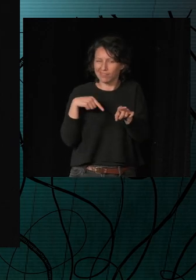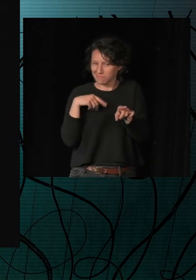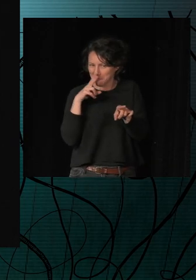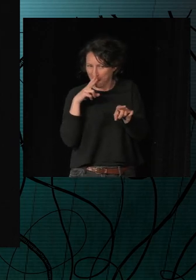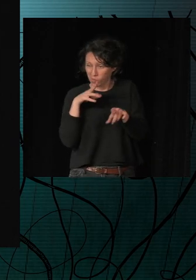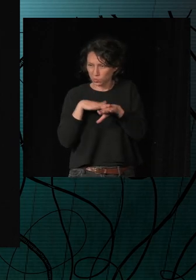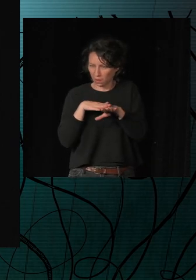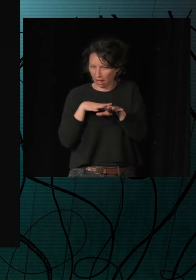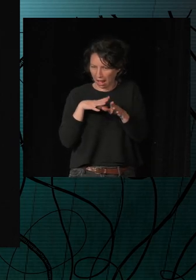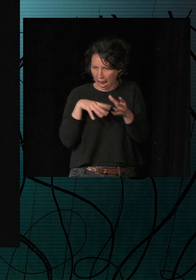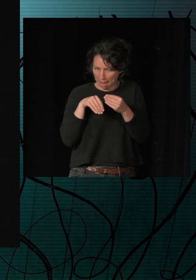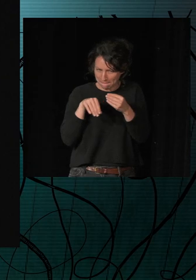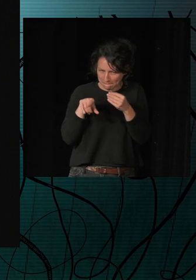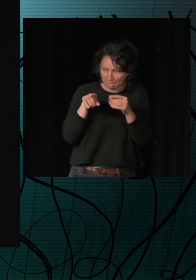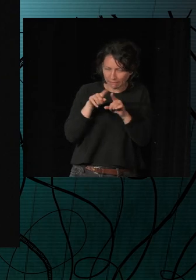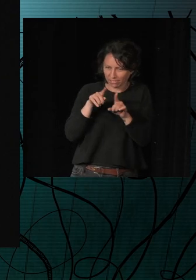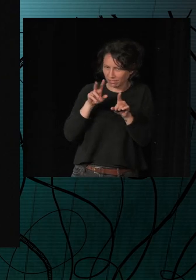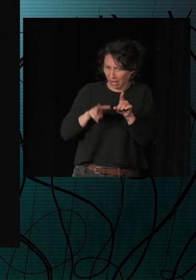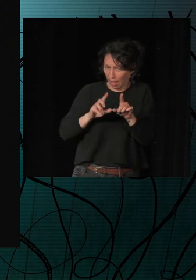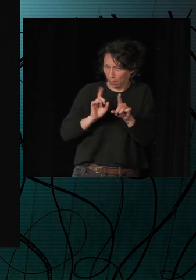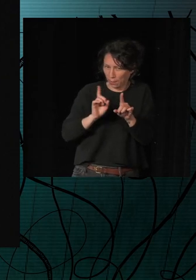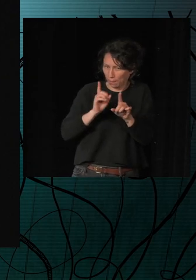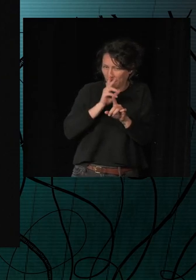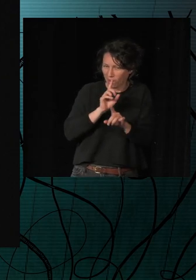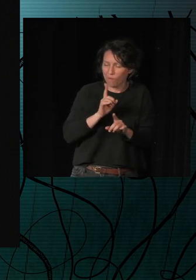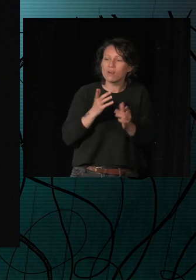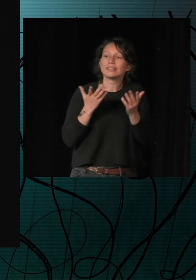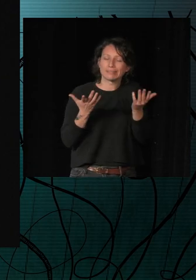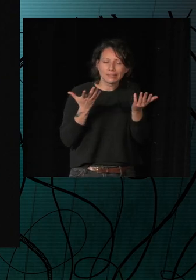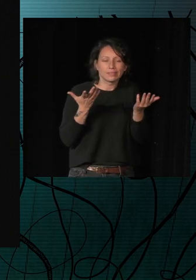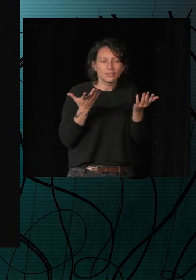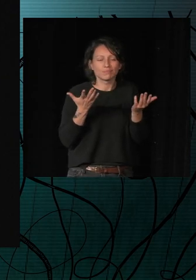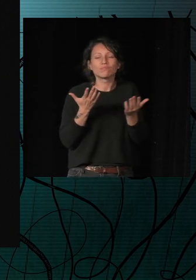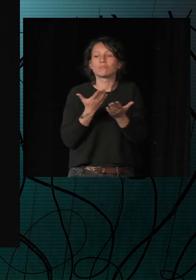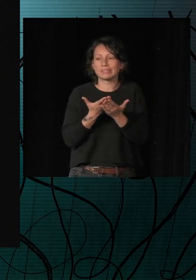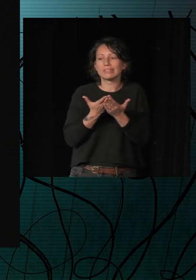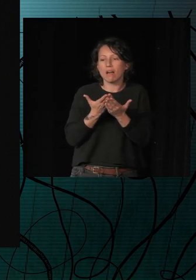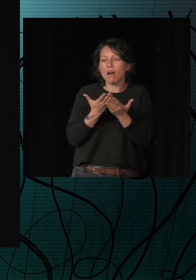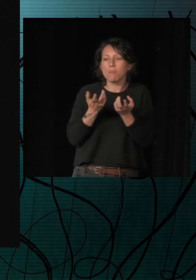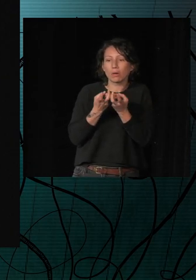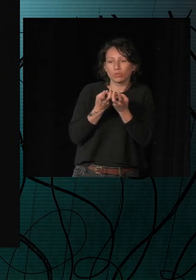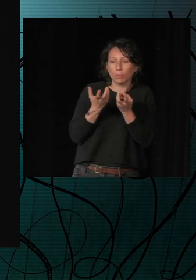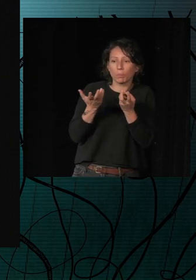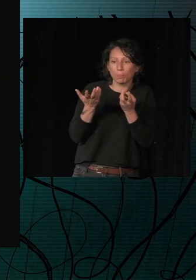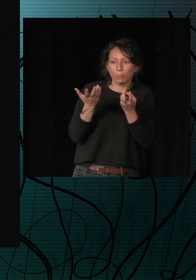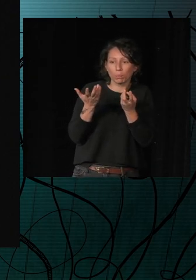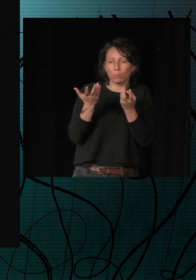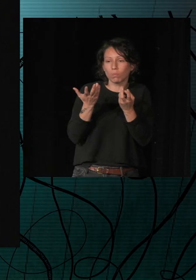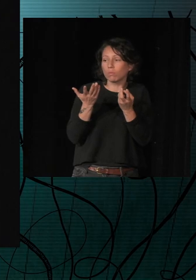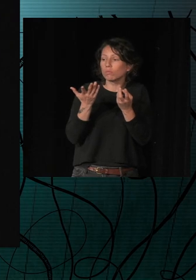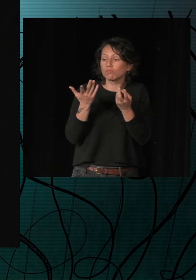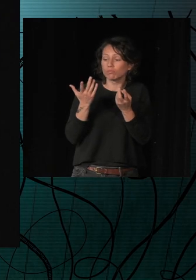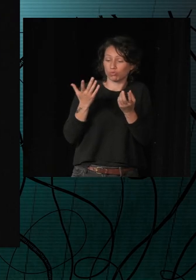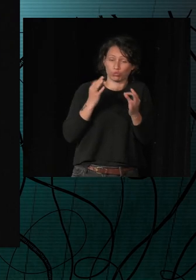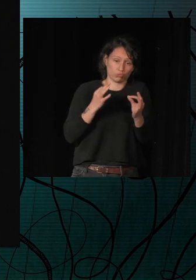euh donc ouais et et ça on le retrouve bah je pense pareil quand on joue à plusieurs euh l'idée